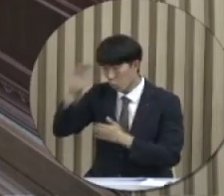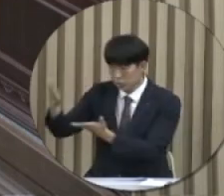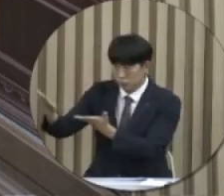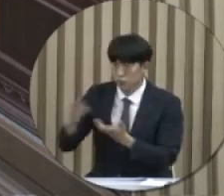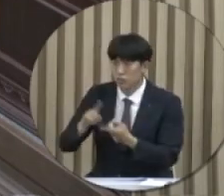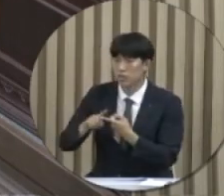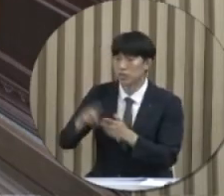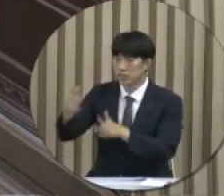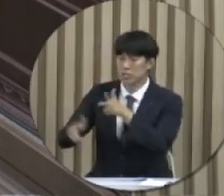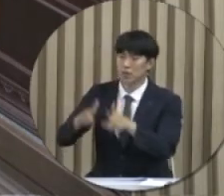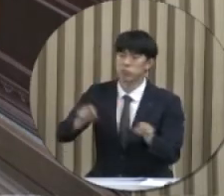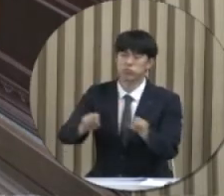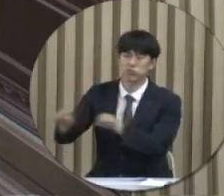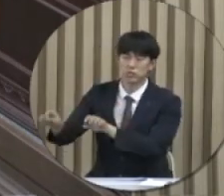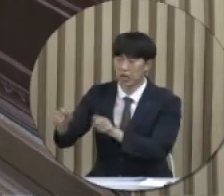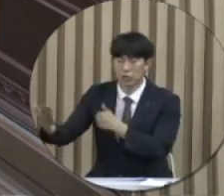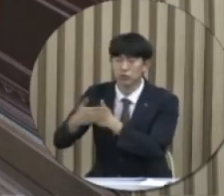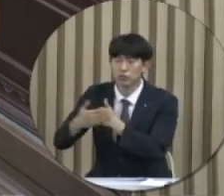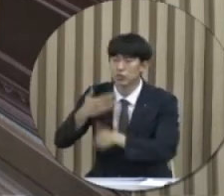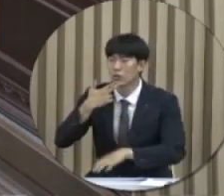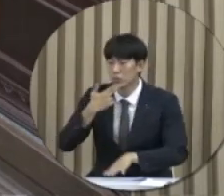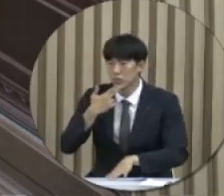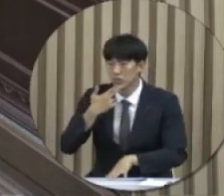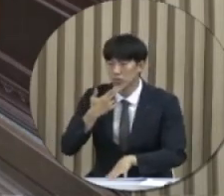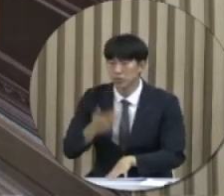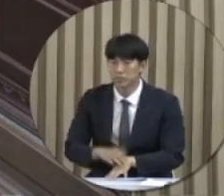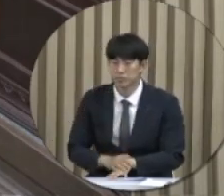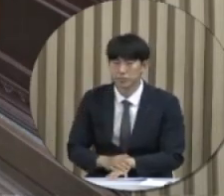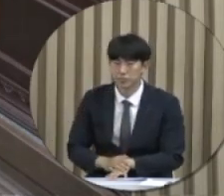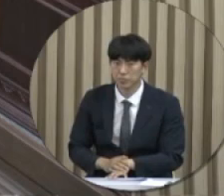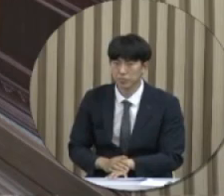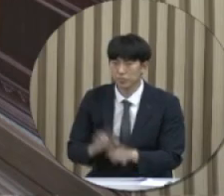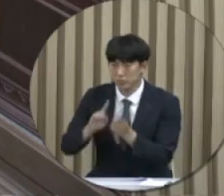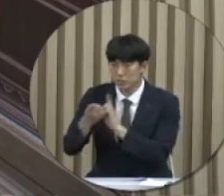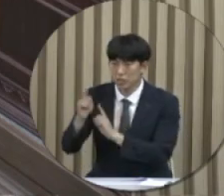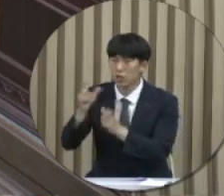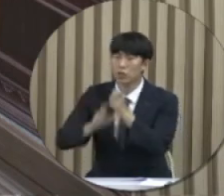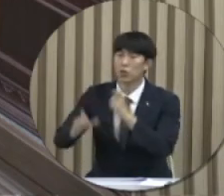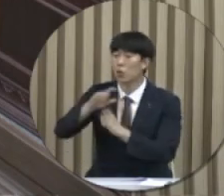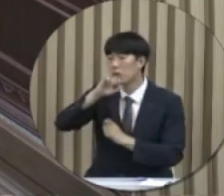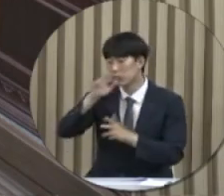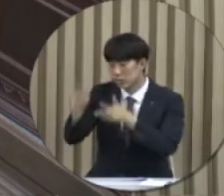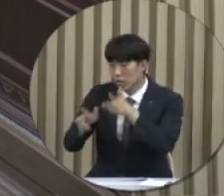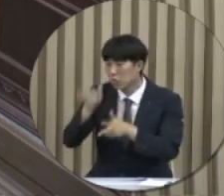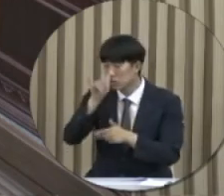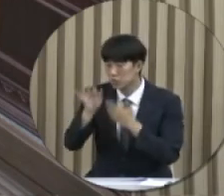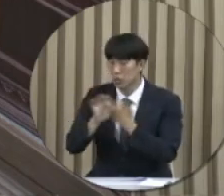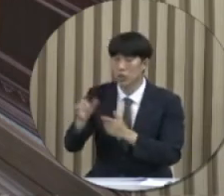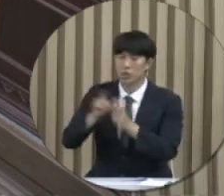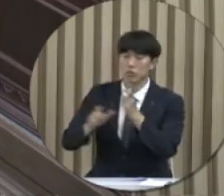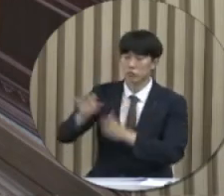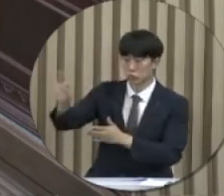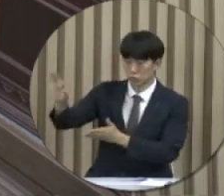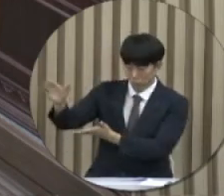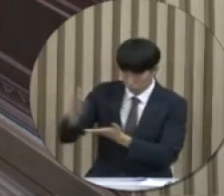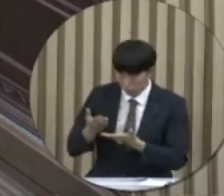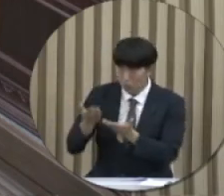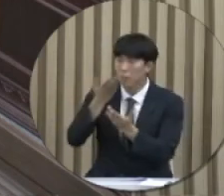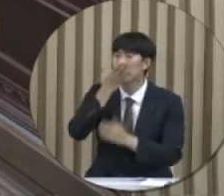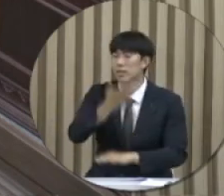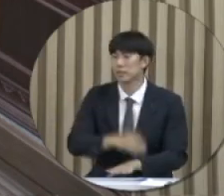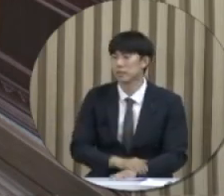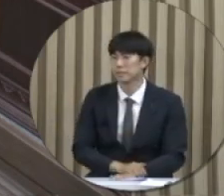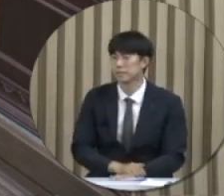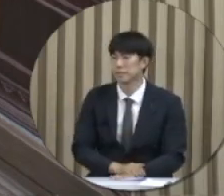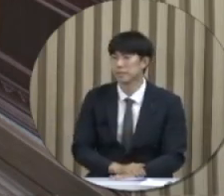사업을 지원하진 않습니다. 대신 우리가 그걸 도사업이라든가 추가적인 사업은 얼마든지 우리가 받을 수 있다 이런 생각을 가지고